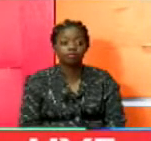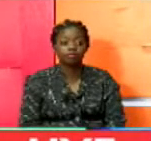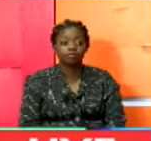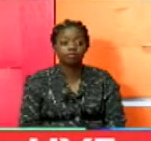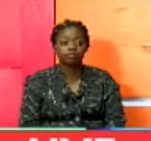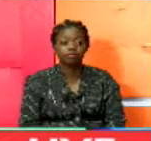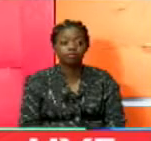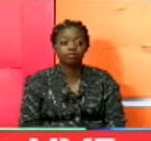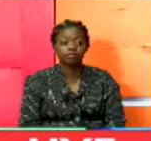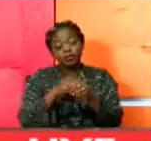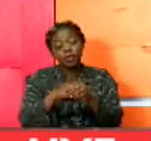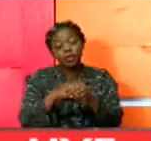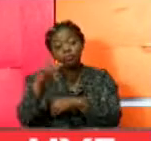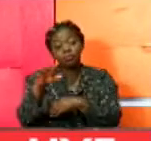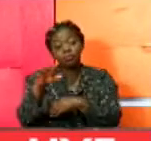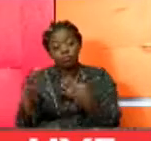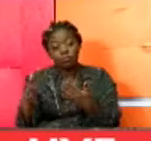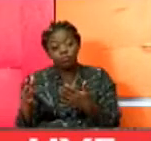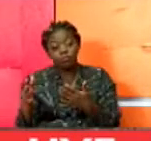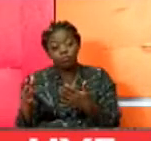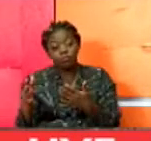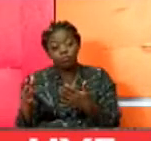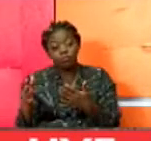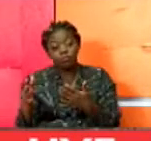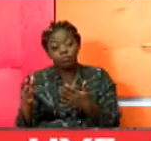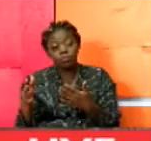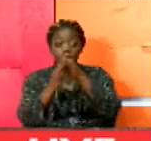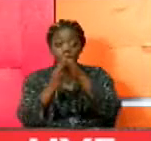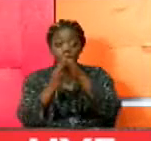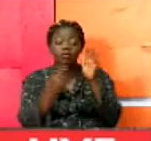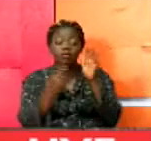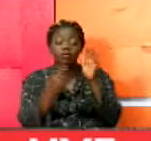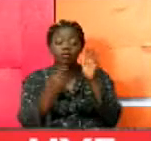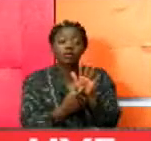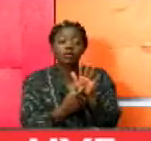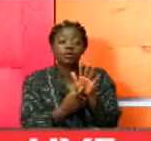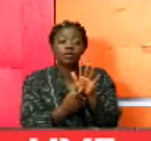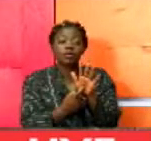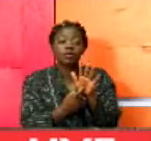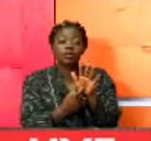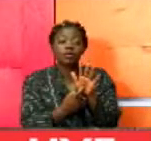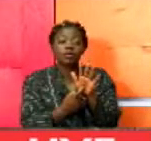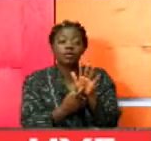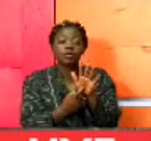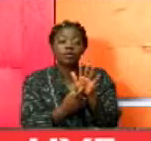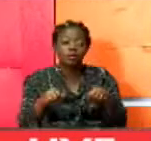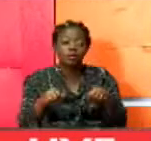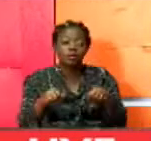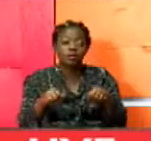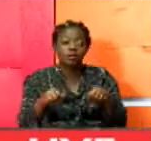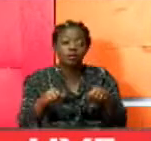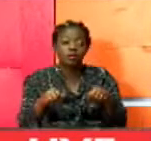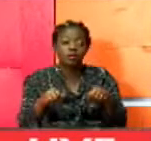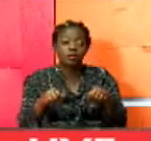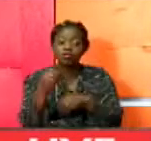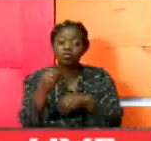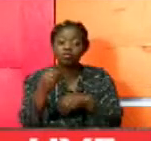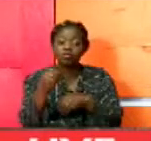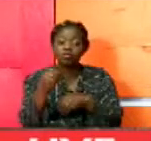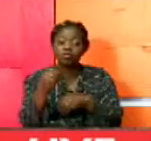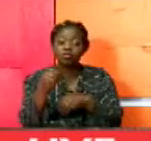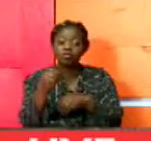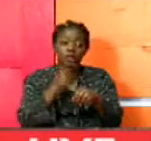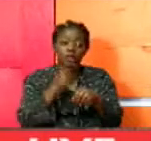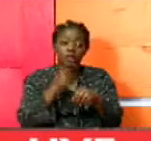tufissaawo obudde bungi obw'okusinza Allah for example tuyinza okuba nga obudde bwe twandiriddemu ekyemisana